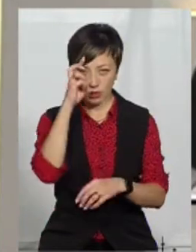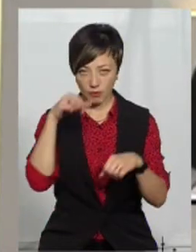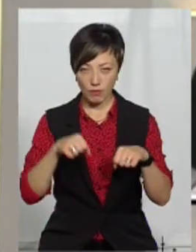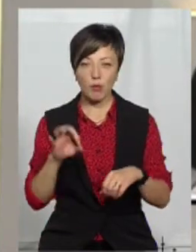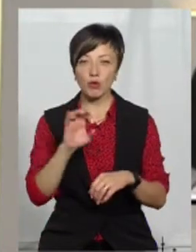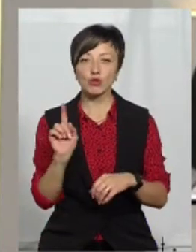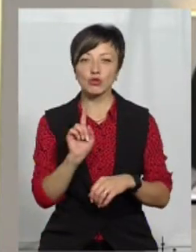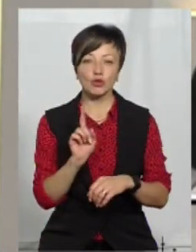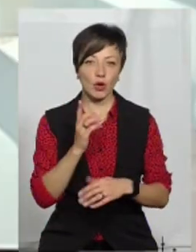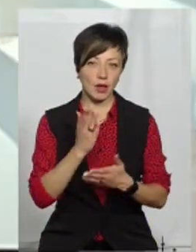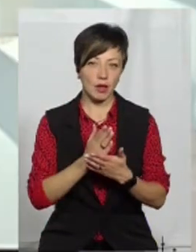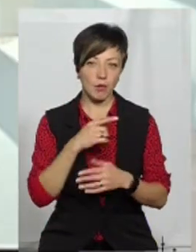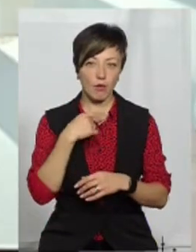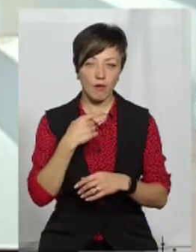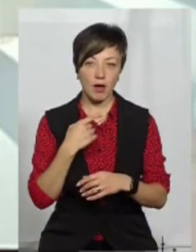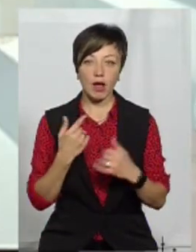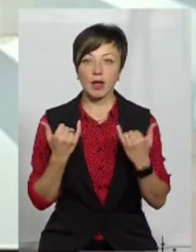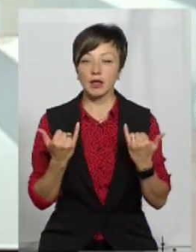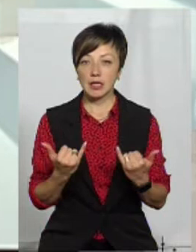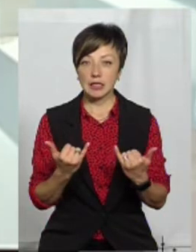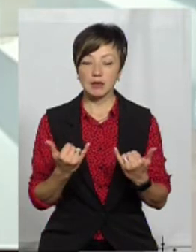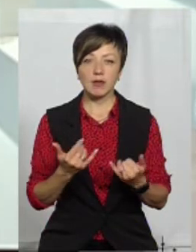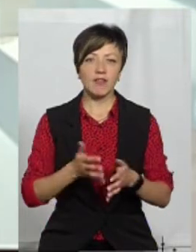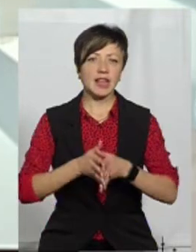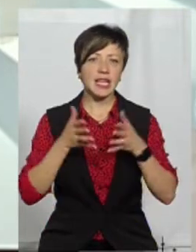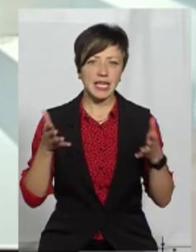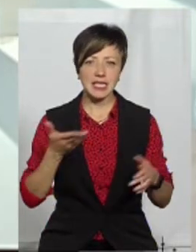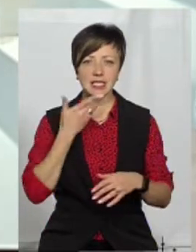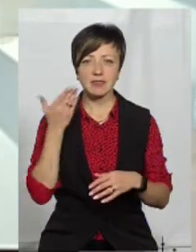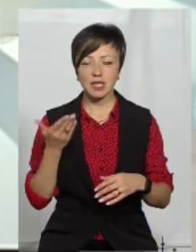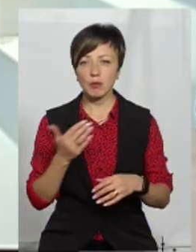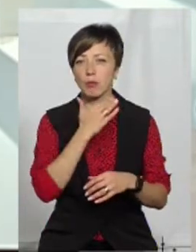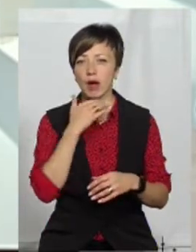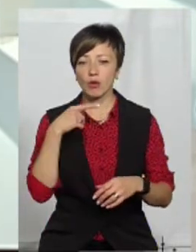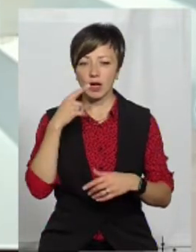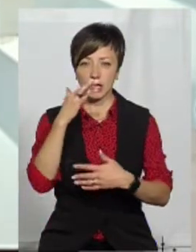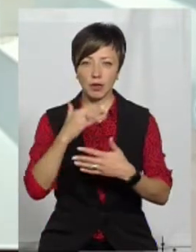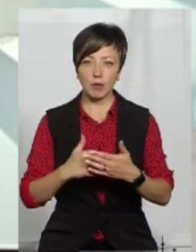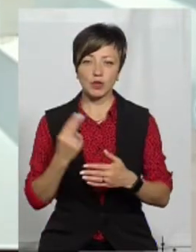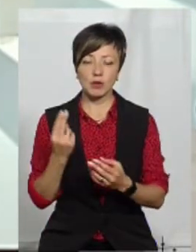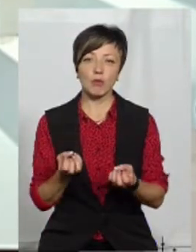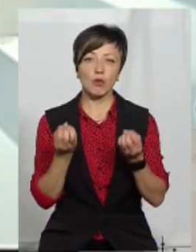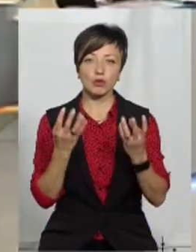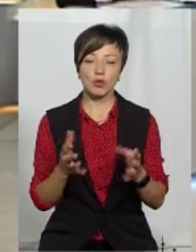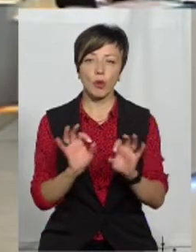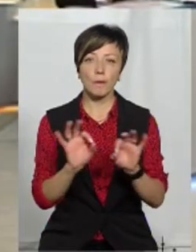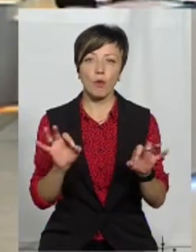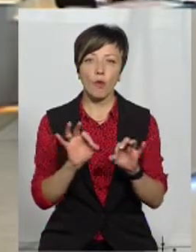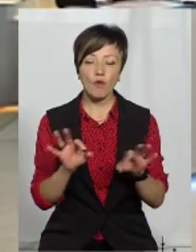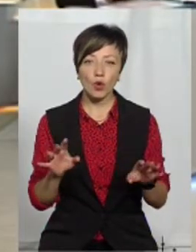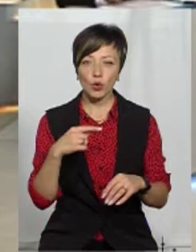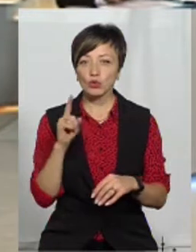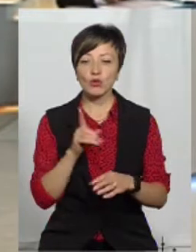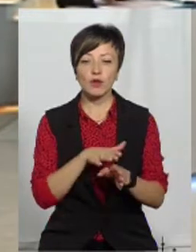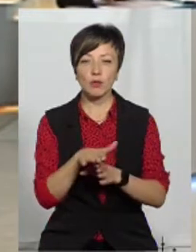що йде мова? У мене, чесно кажучи, тут дійсно великий звіт, можна багато говорити по цифрам, але я все-таки більше скажу такою простою мовою людям зрозумілою, що